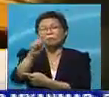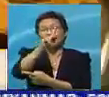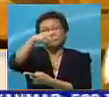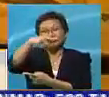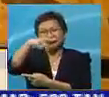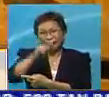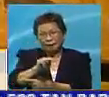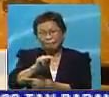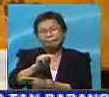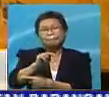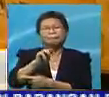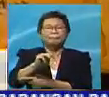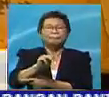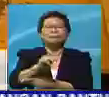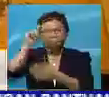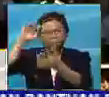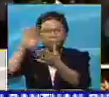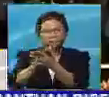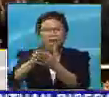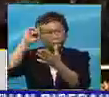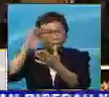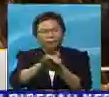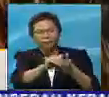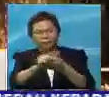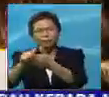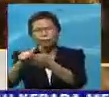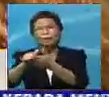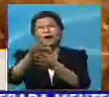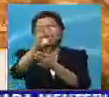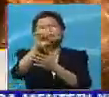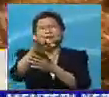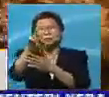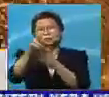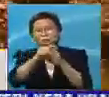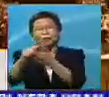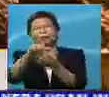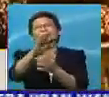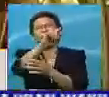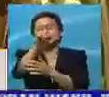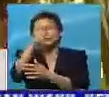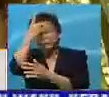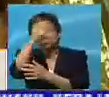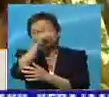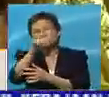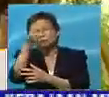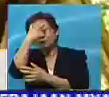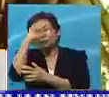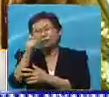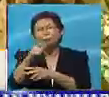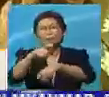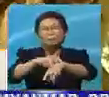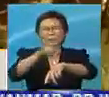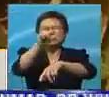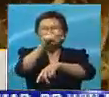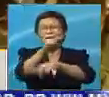penuh terhadap barisan pengurusan fgv yang diterajui datuk Zakaria Arsad malah yakin terhadap impak positif kata prestasi fgv dalam tempoh